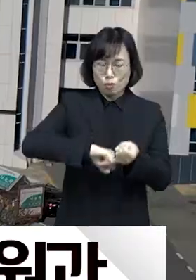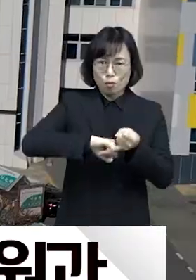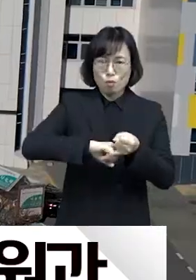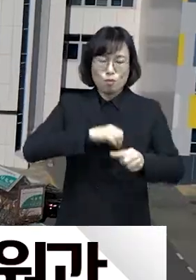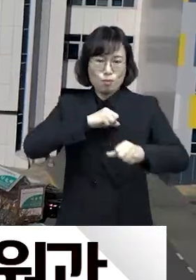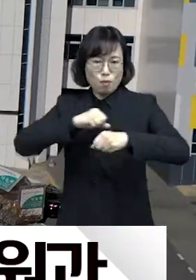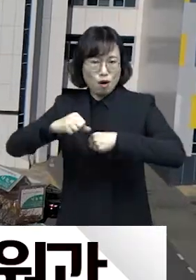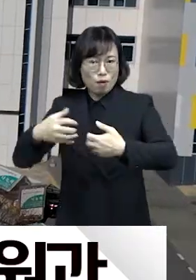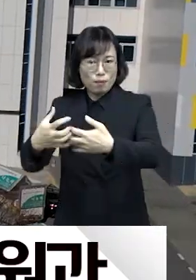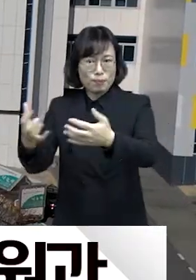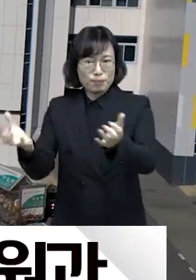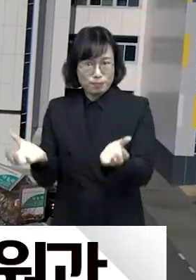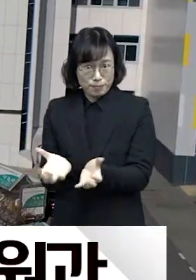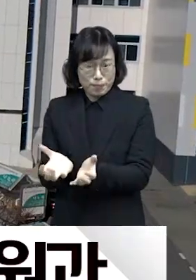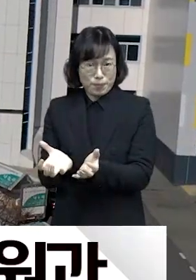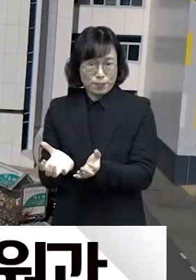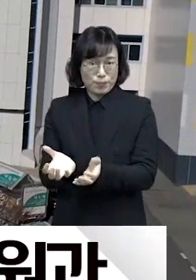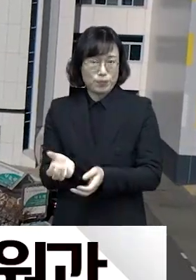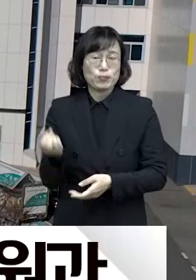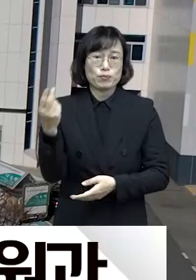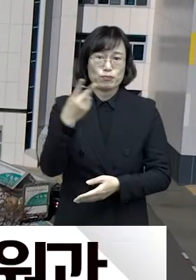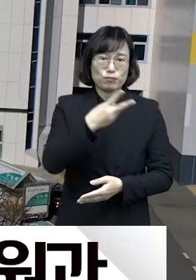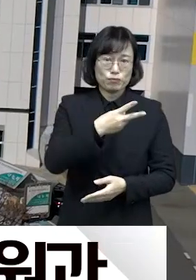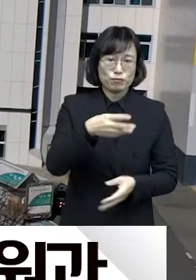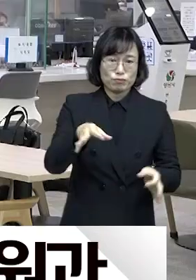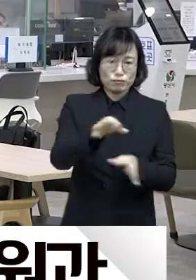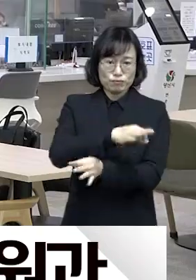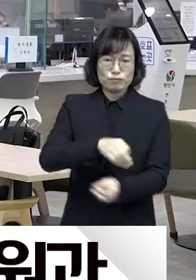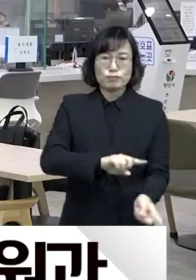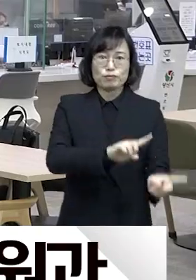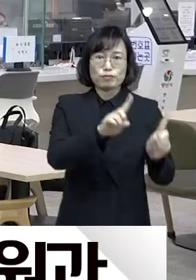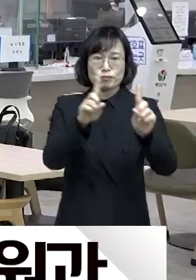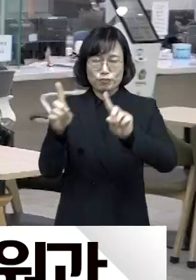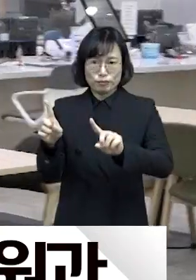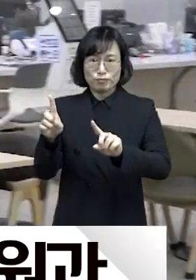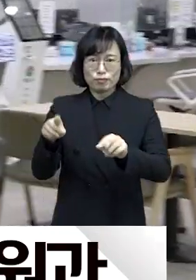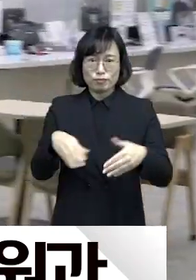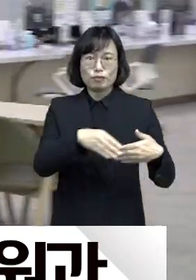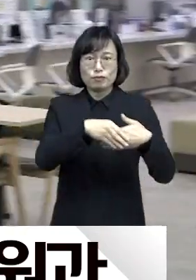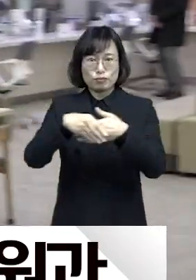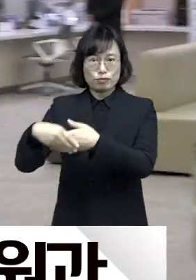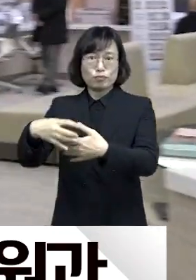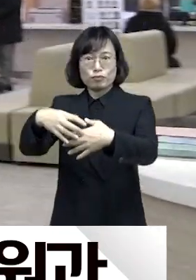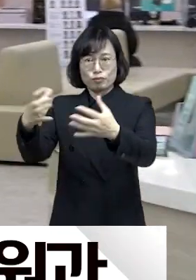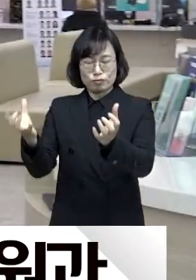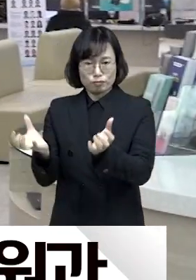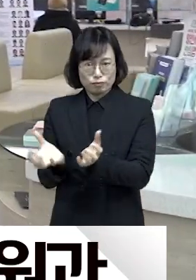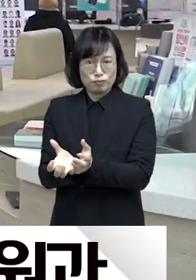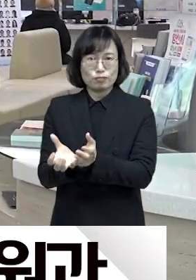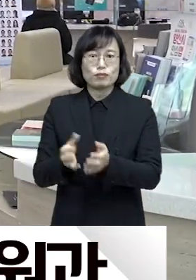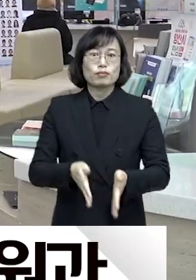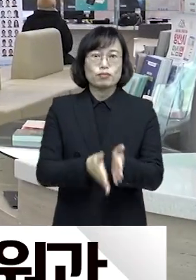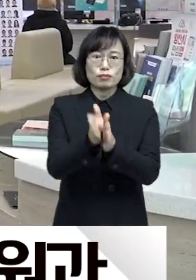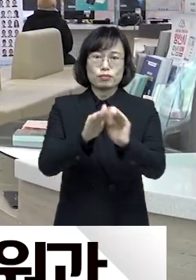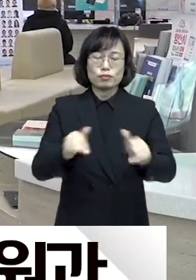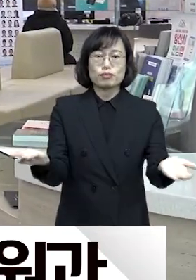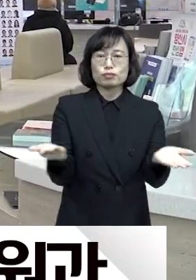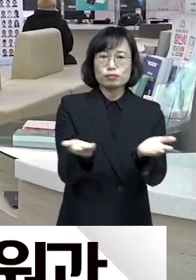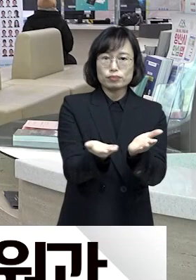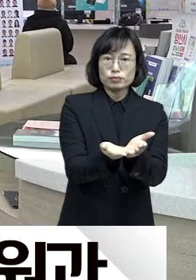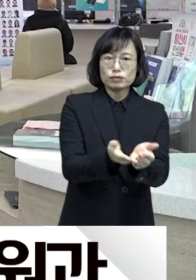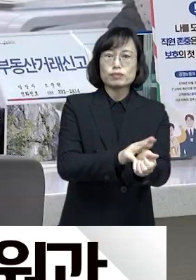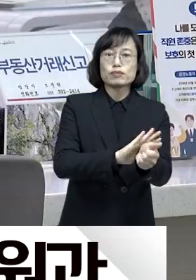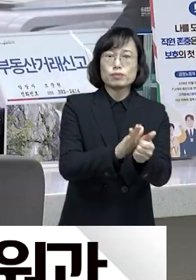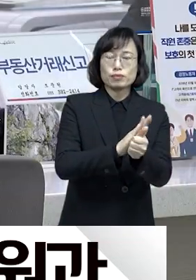공약을 속도감 있게 이행하게 될 역점 사업 추진단, 지역경제 활성화를 견인하게 될 투자 창업단,